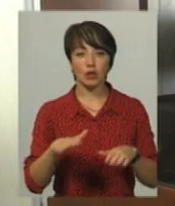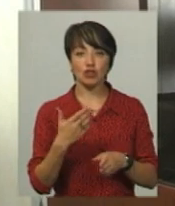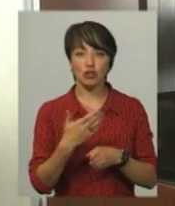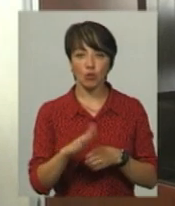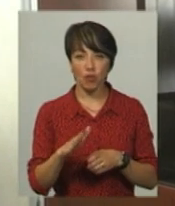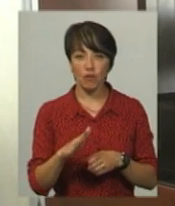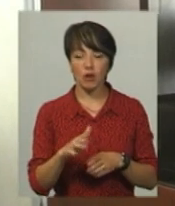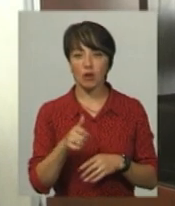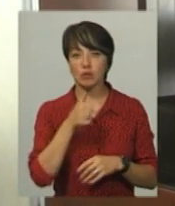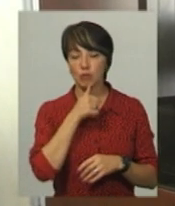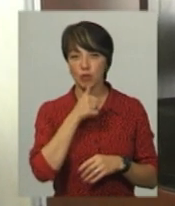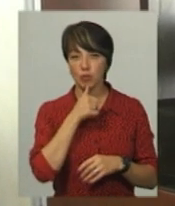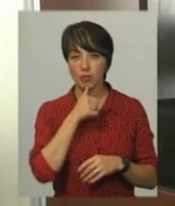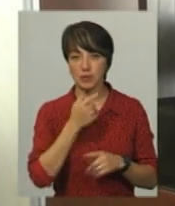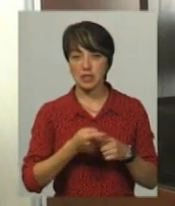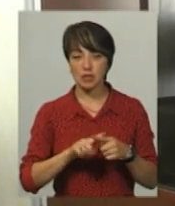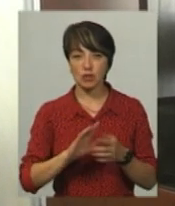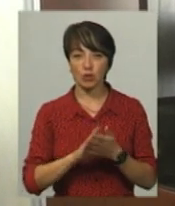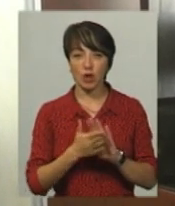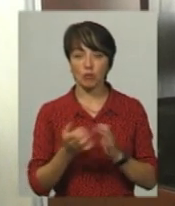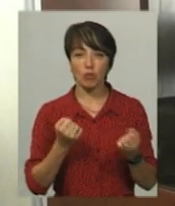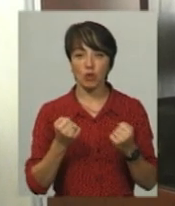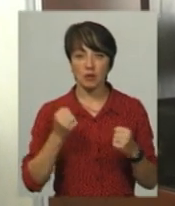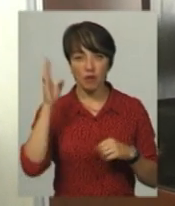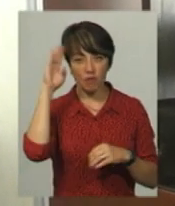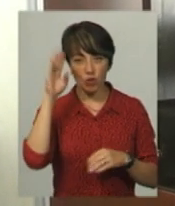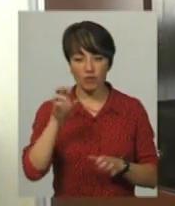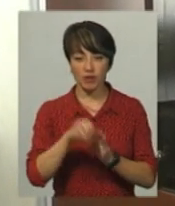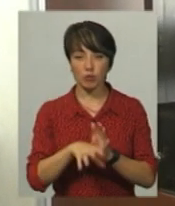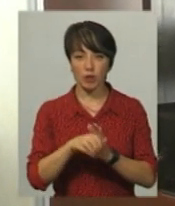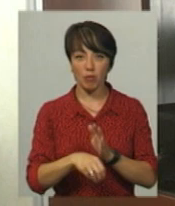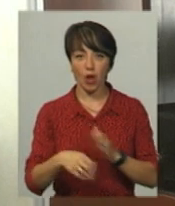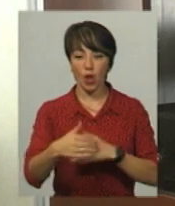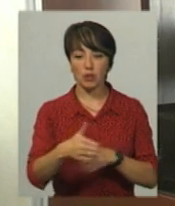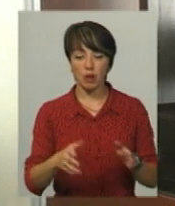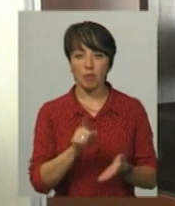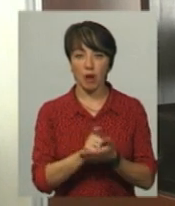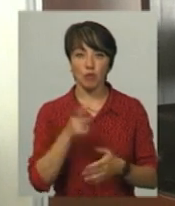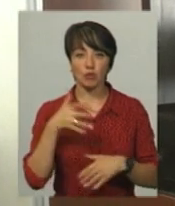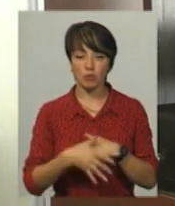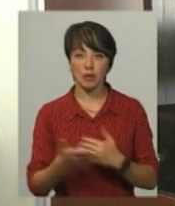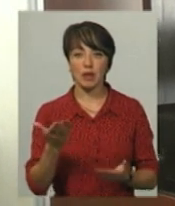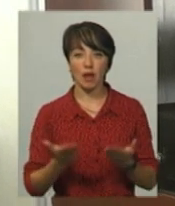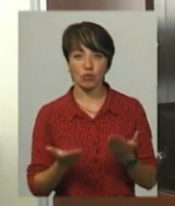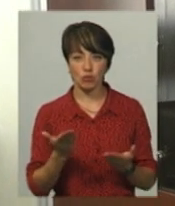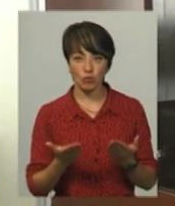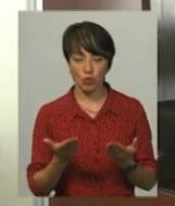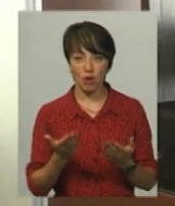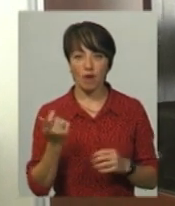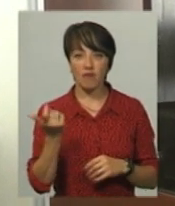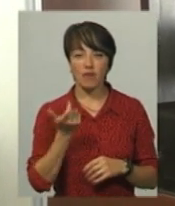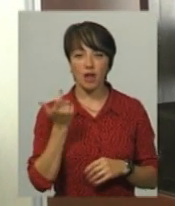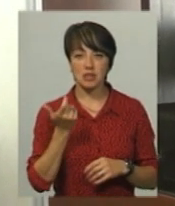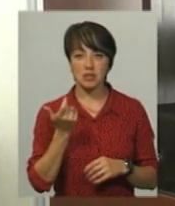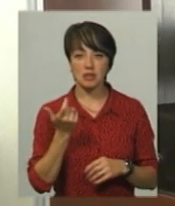Частково спробуємо з цією ситуацією боротися водовідвідними лотками, але маємо розуміти, якщо власники